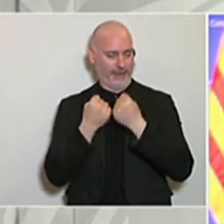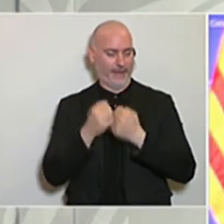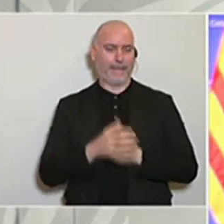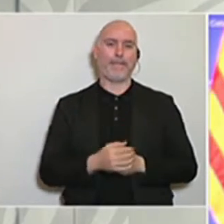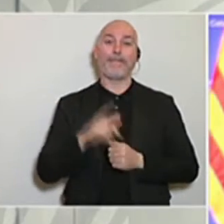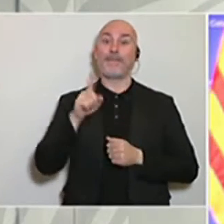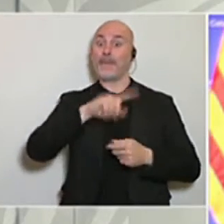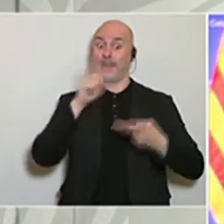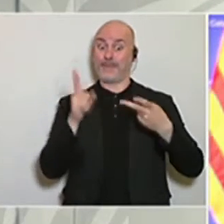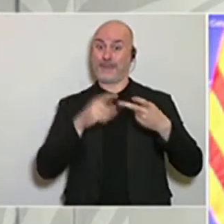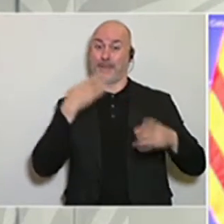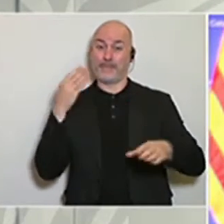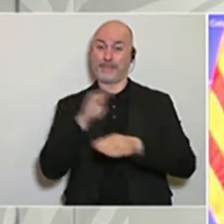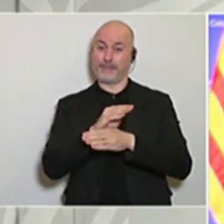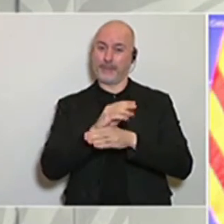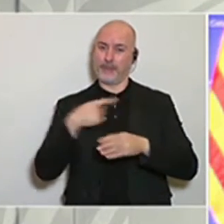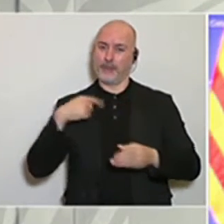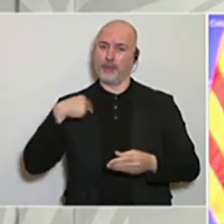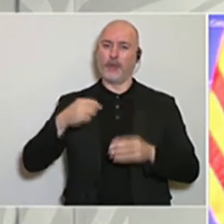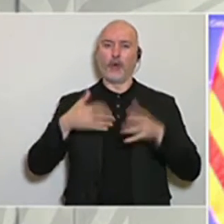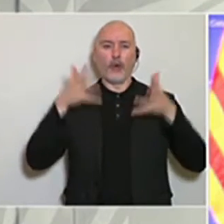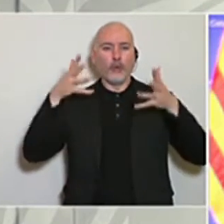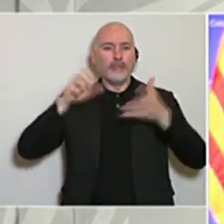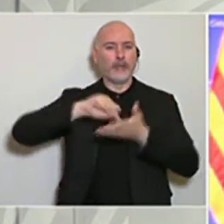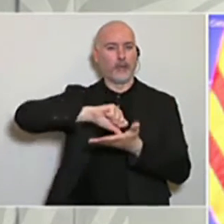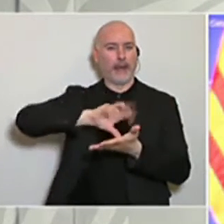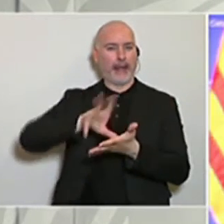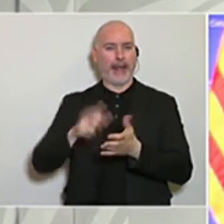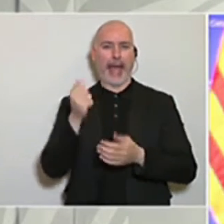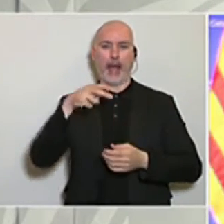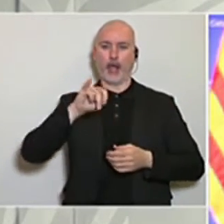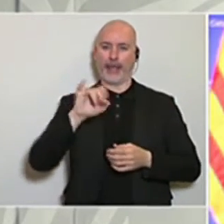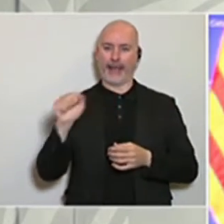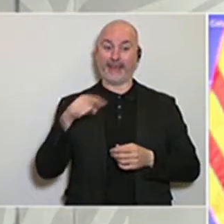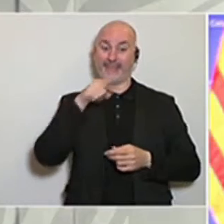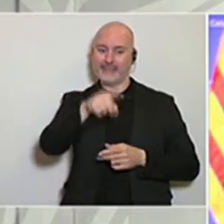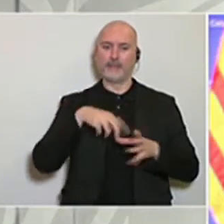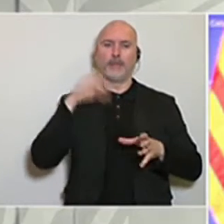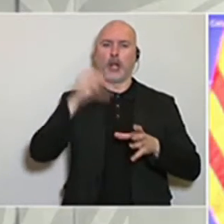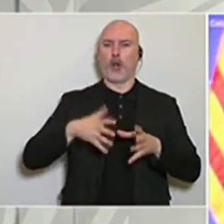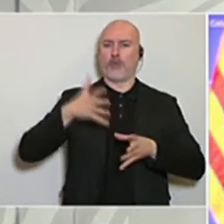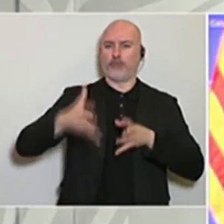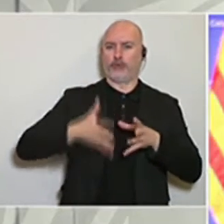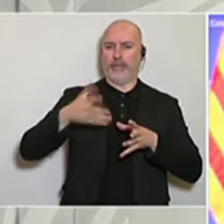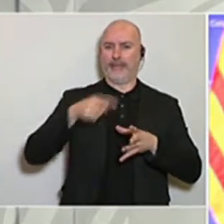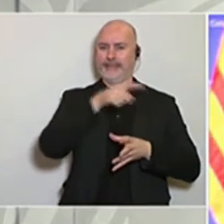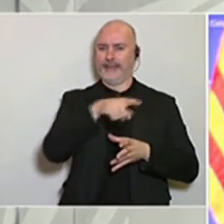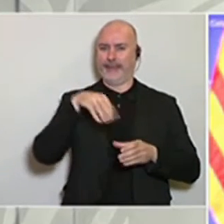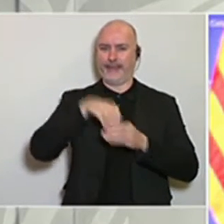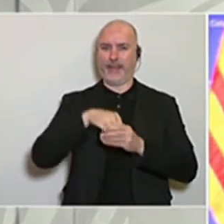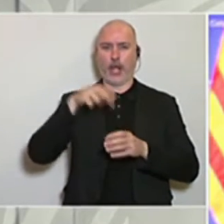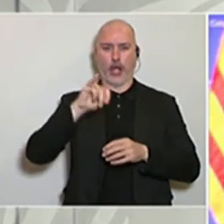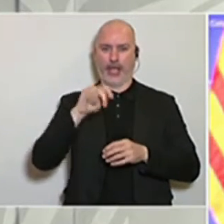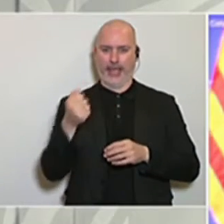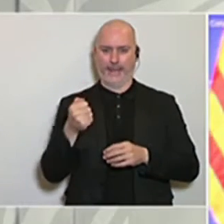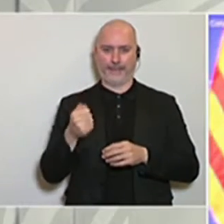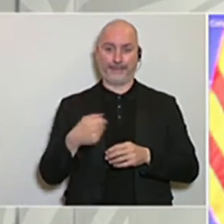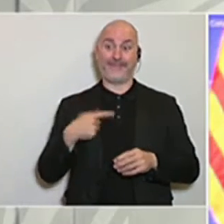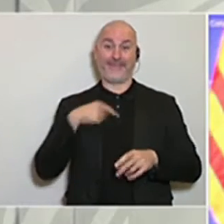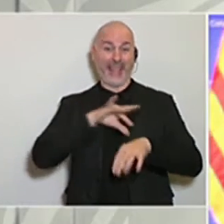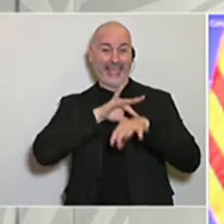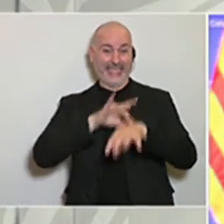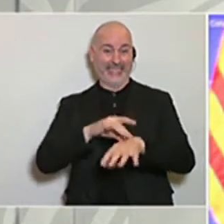subvenció destinada al Consell Comarcal de l'Anoia per a la planta de compostatge de Jorba. D'aquesta manera, l'Agència de Residus de